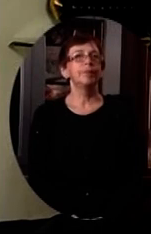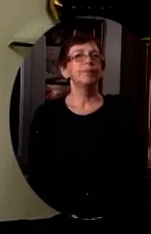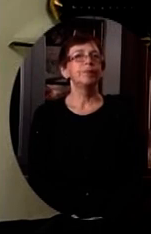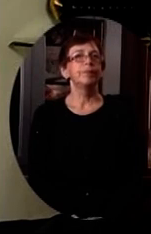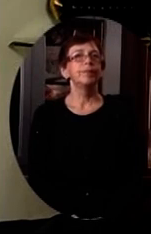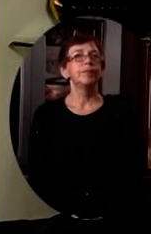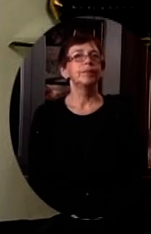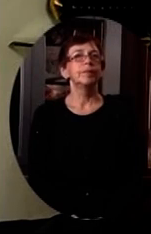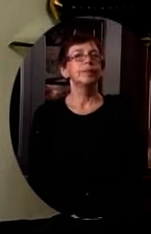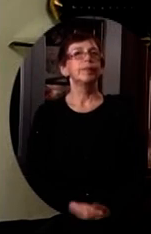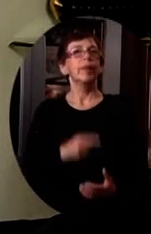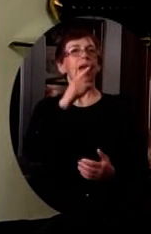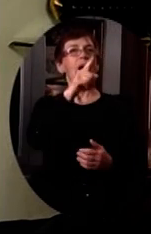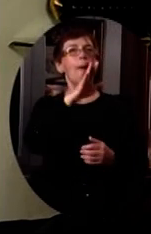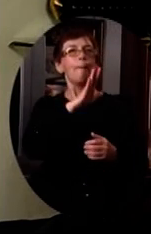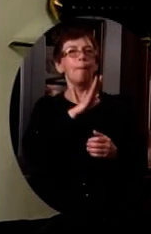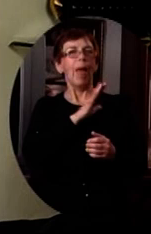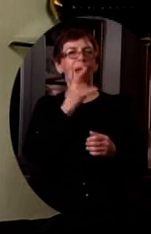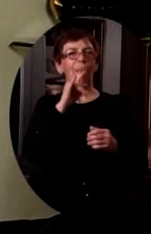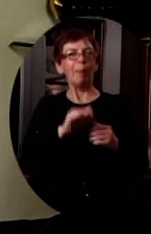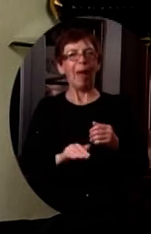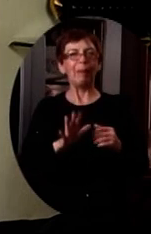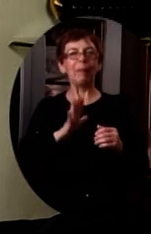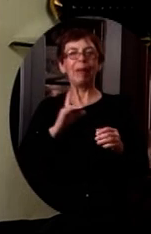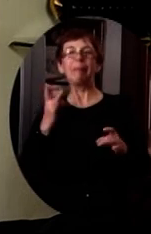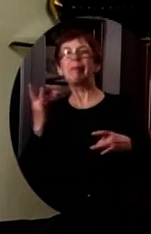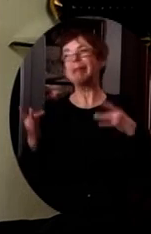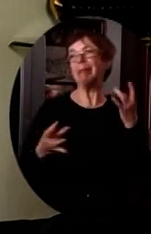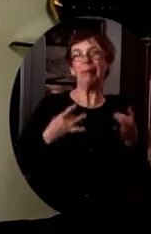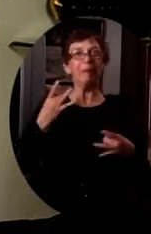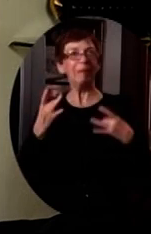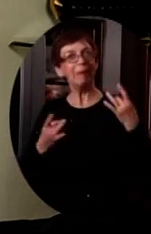איתם. היית ילדה מפונקת?